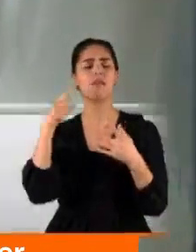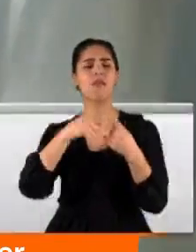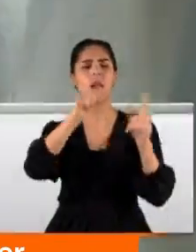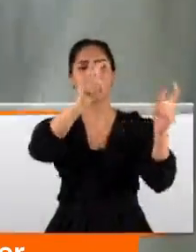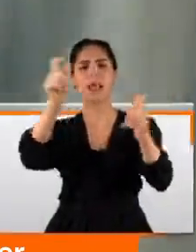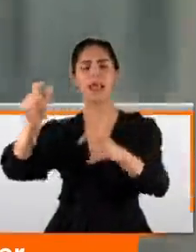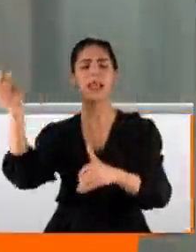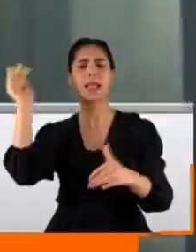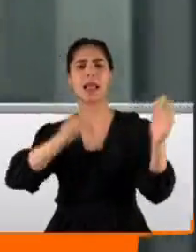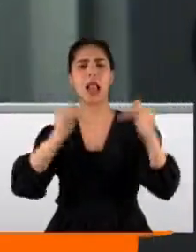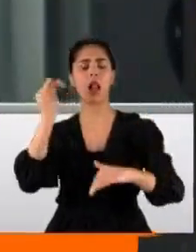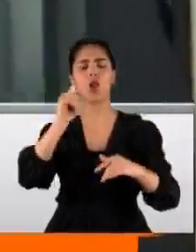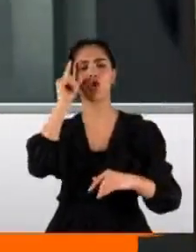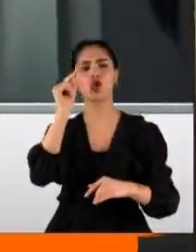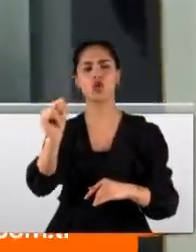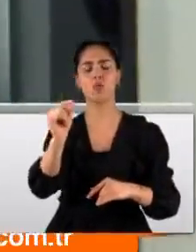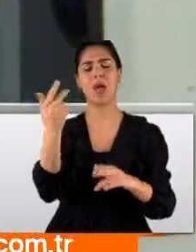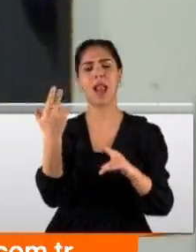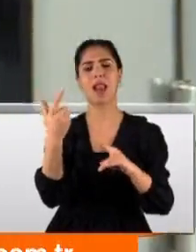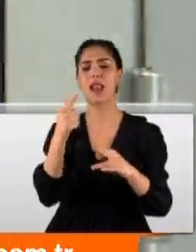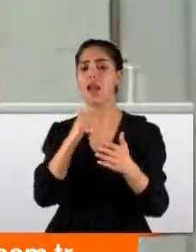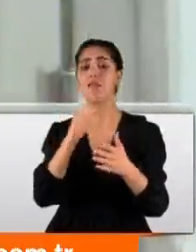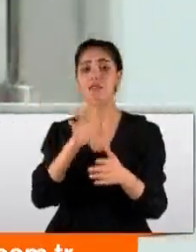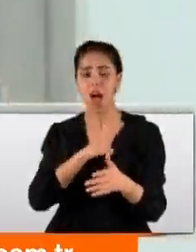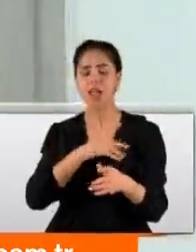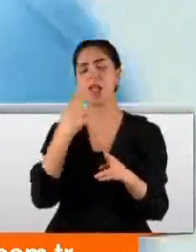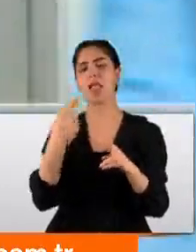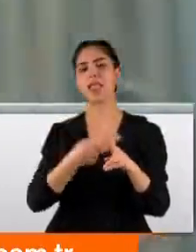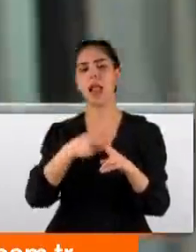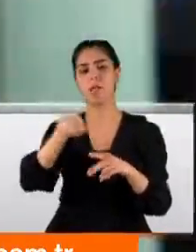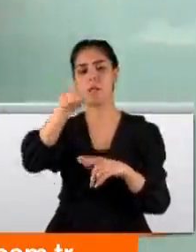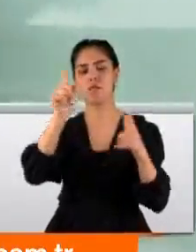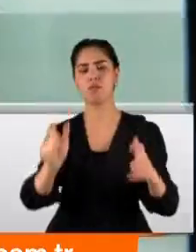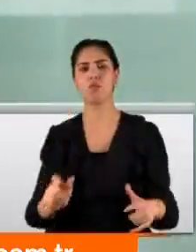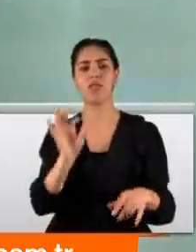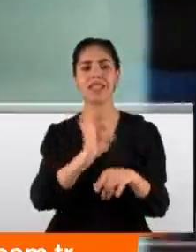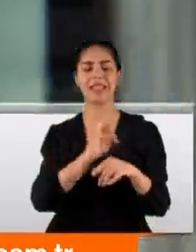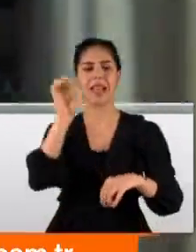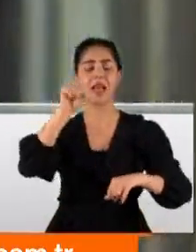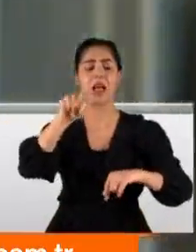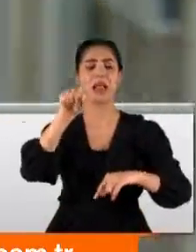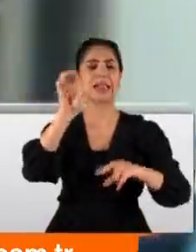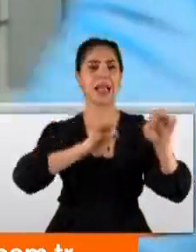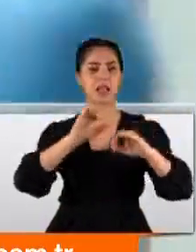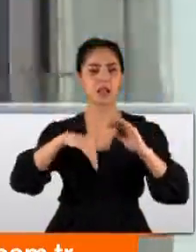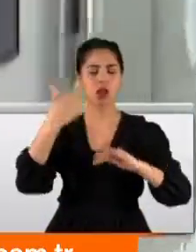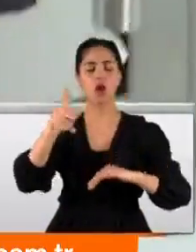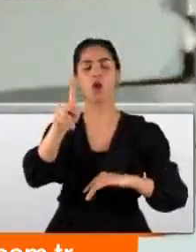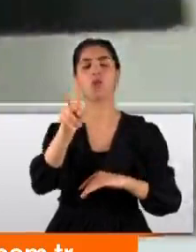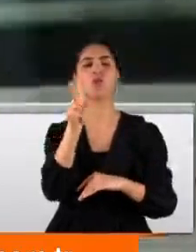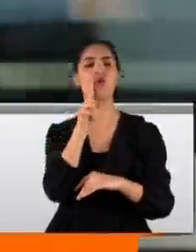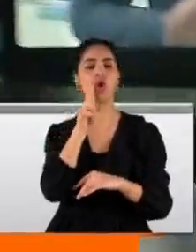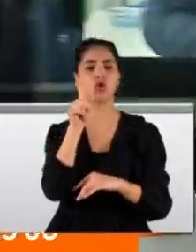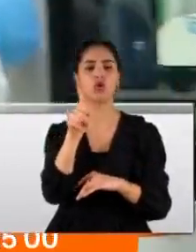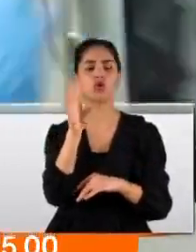de işte bu laboratuvarda inceleniyor ve yalnızca dakikalar süren testlerin ardından çıkan numune sonuçları da